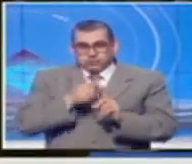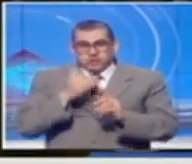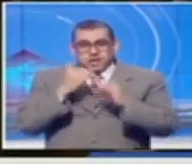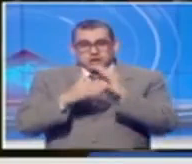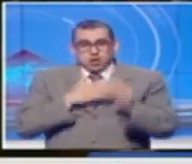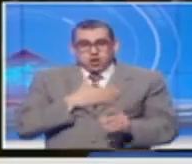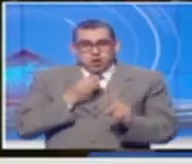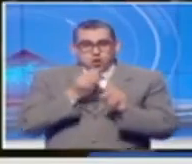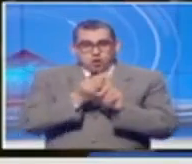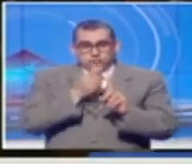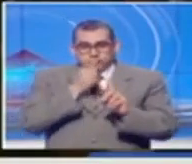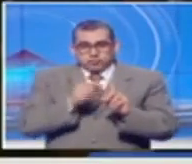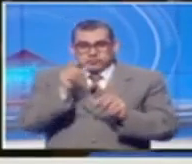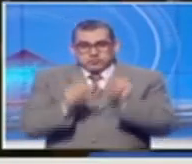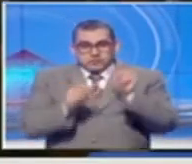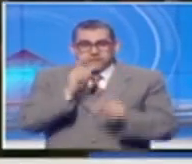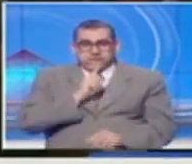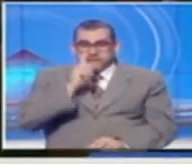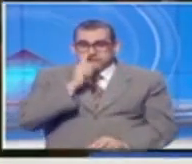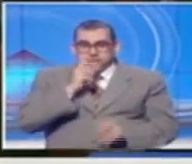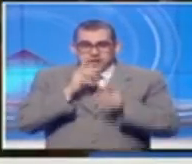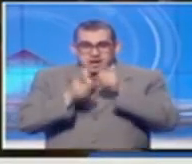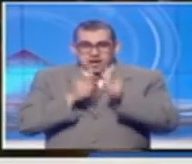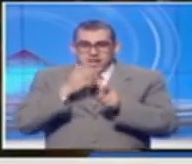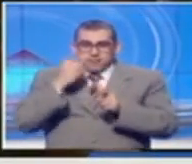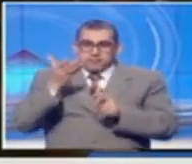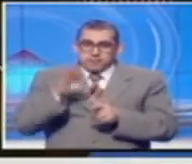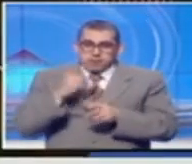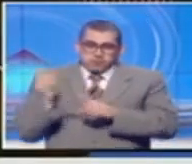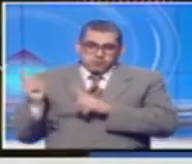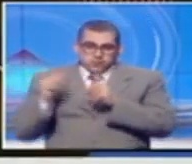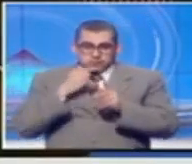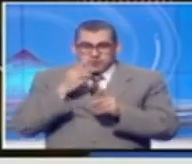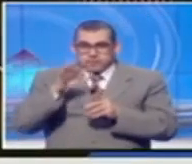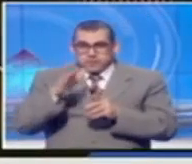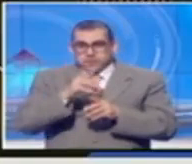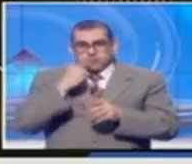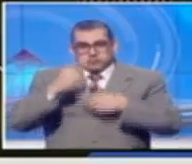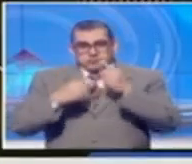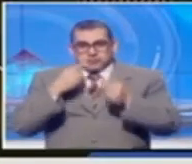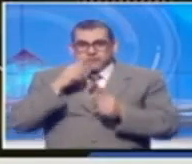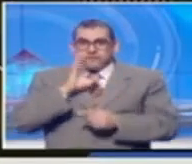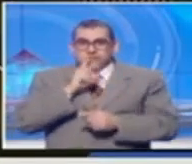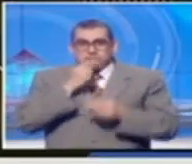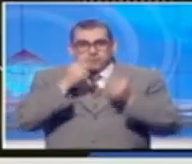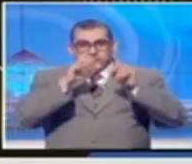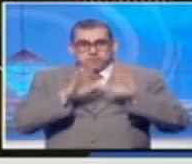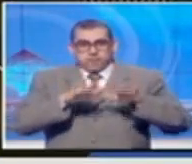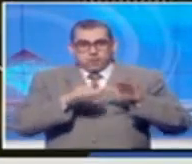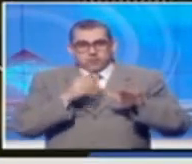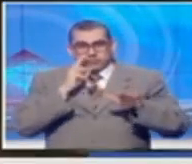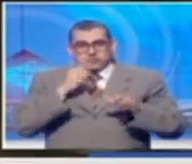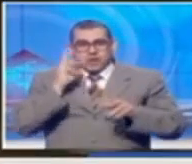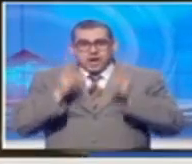حب وامتنان لكل رموز الفن الذين رحلوا بأجسادهم وظل فنهم، انطلق